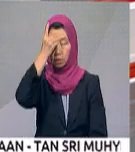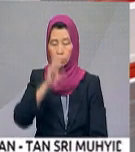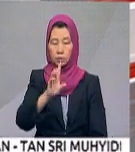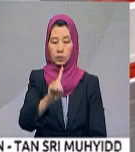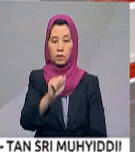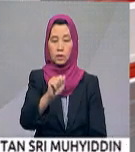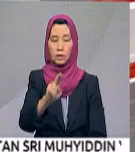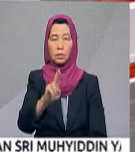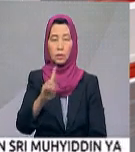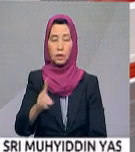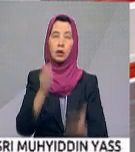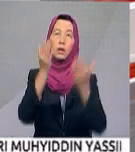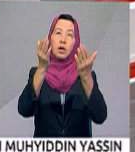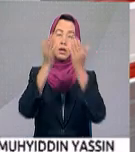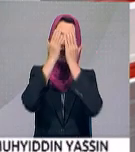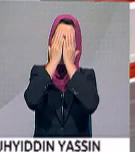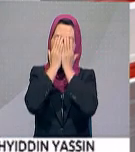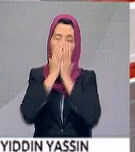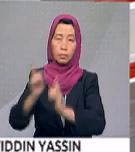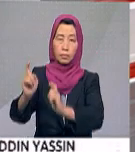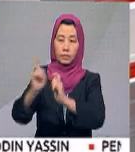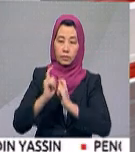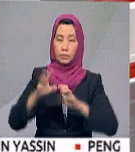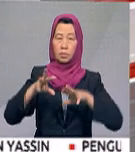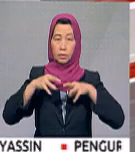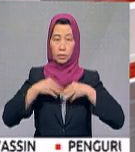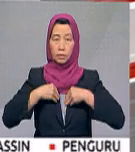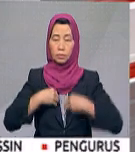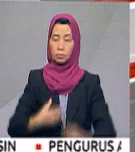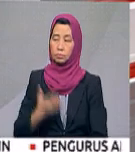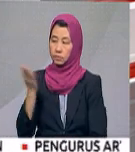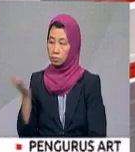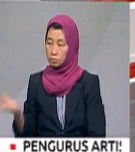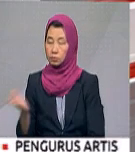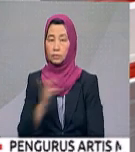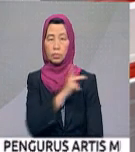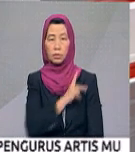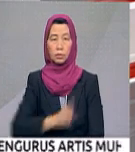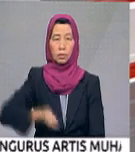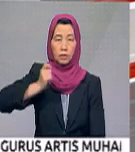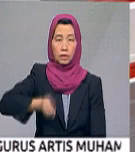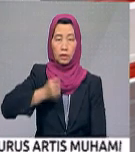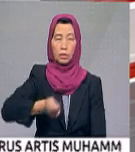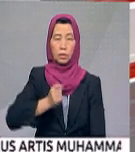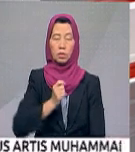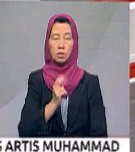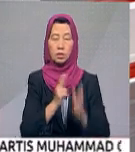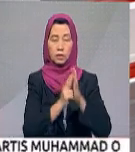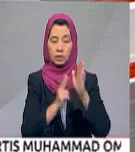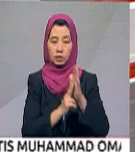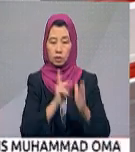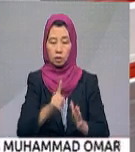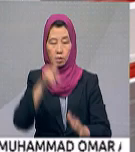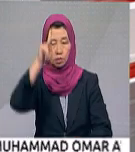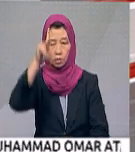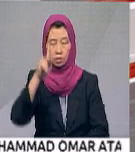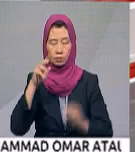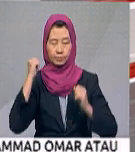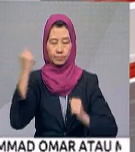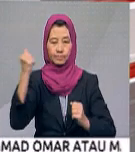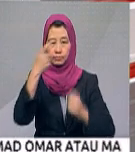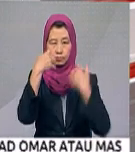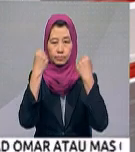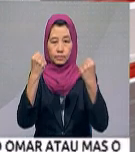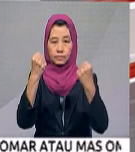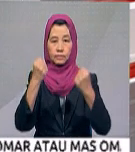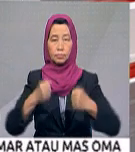Muhammad bersyukur di atas penganugerahan yang diterimanya. Ya, beliau yang merupakan Ketua Hakim Syari'i Kelantan berazam mengangkat martabat